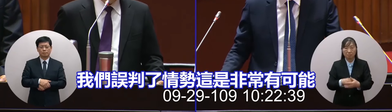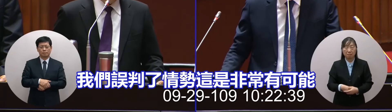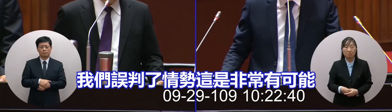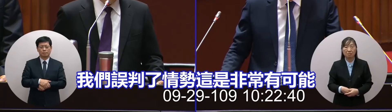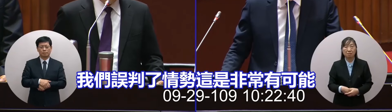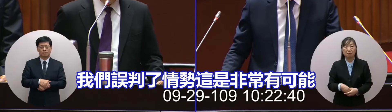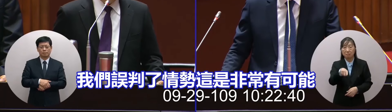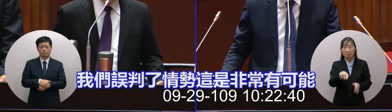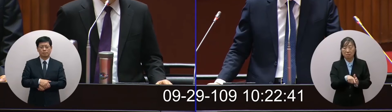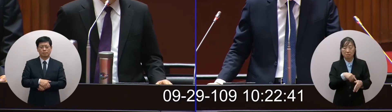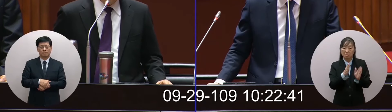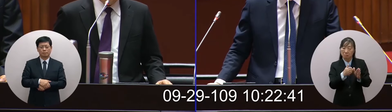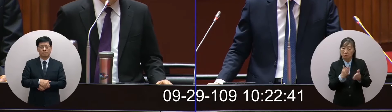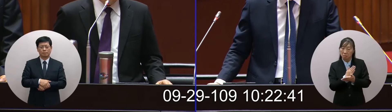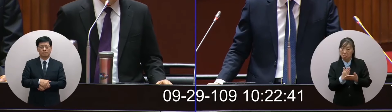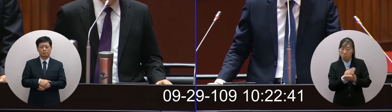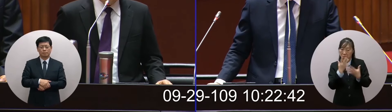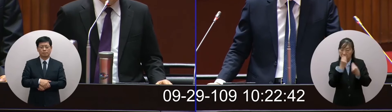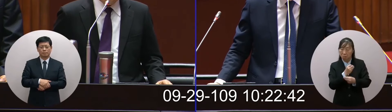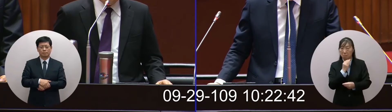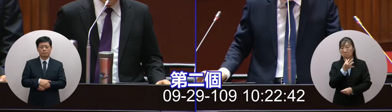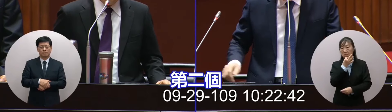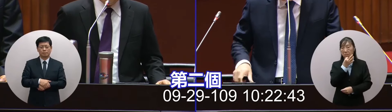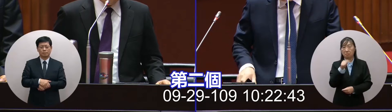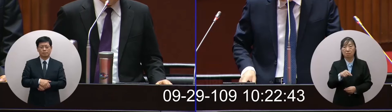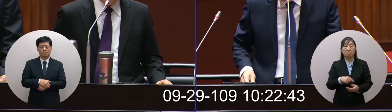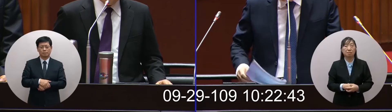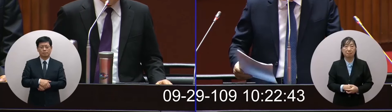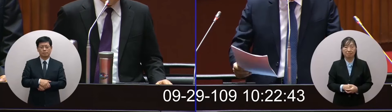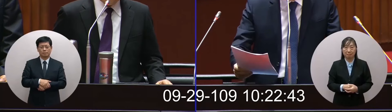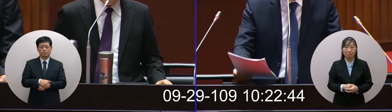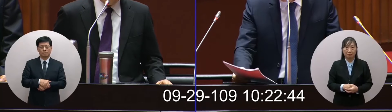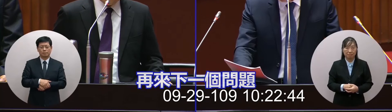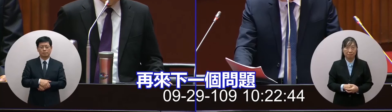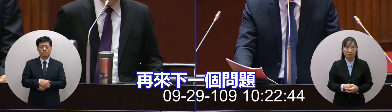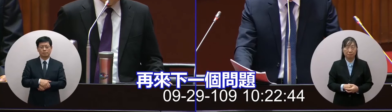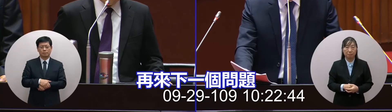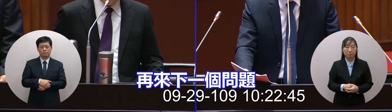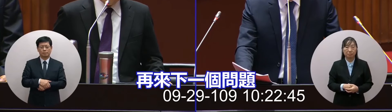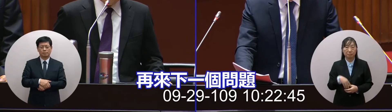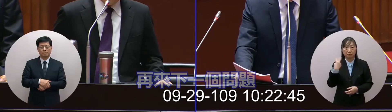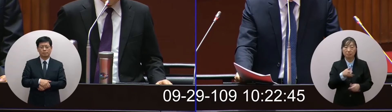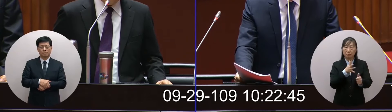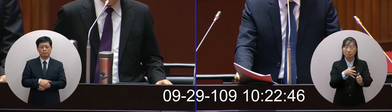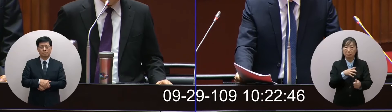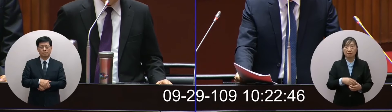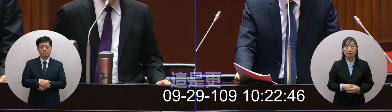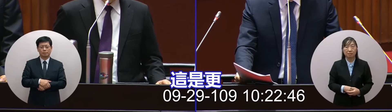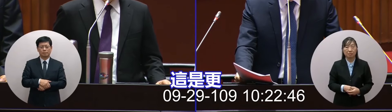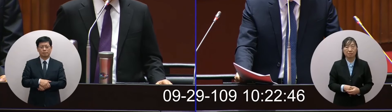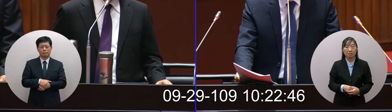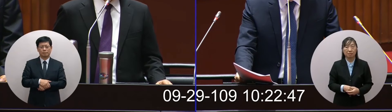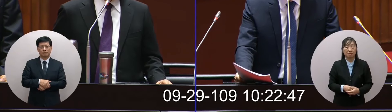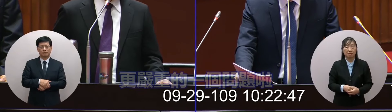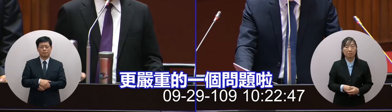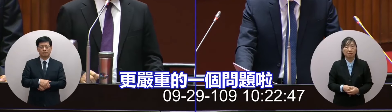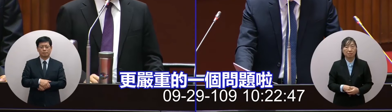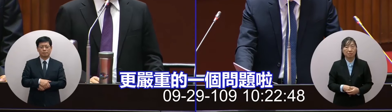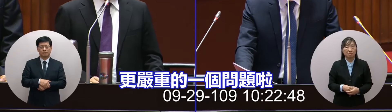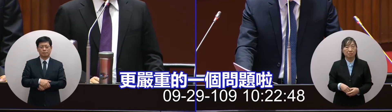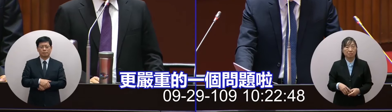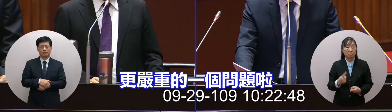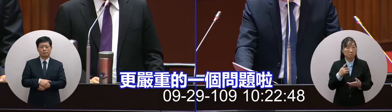判的情势，这是非常有可能的，啊、哦。第二个，再来下一个问题，这是